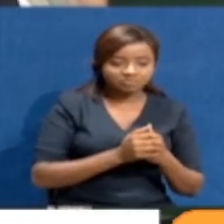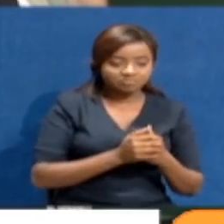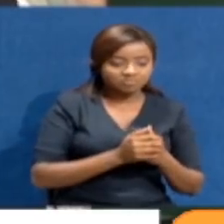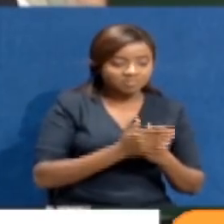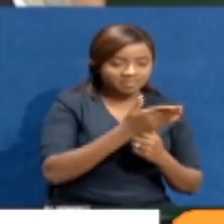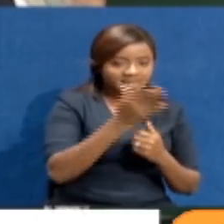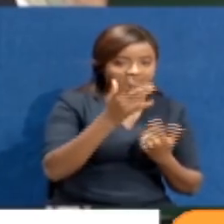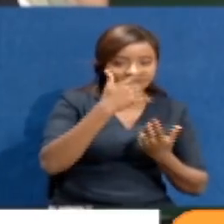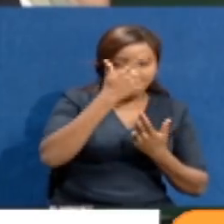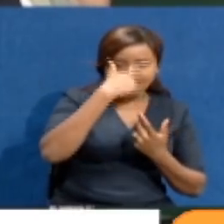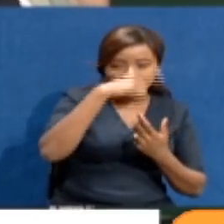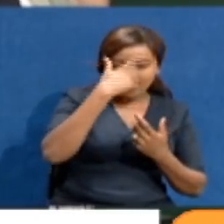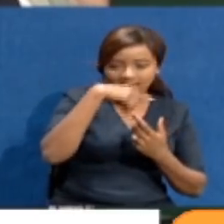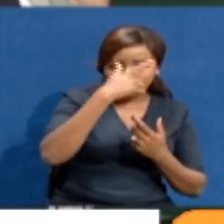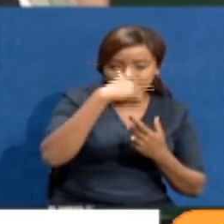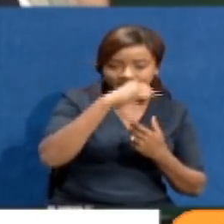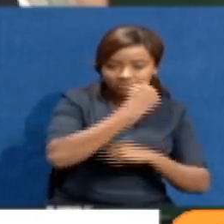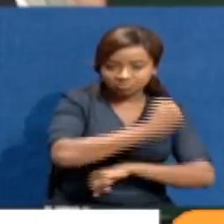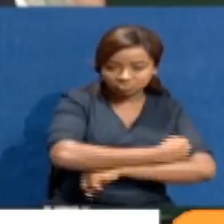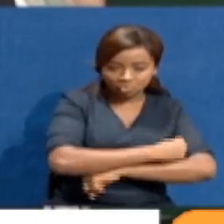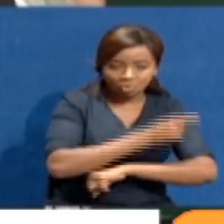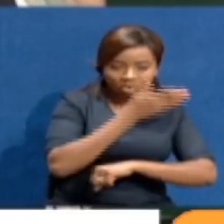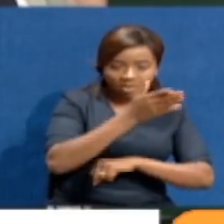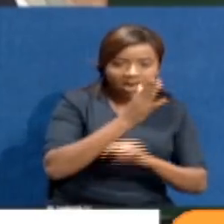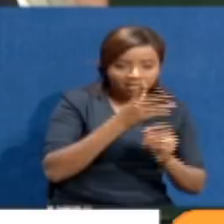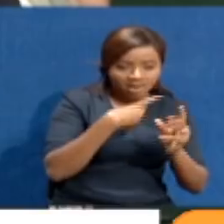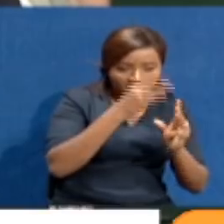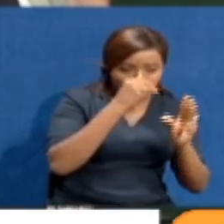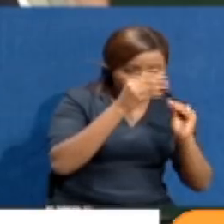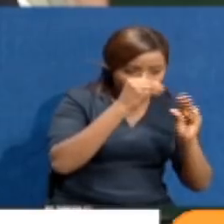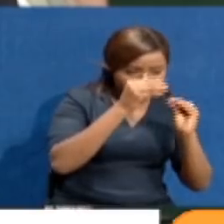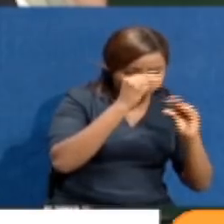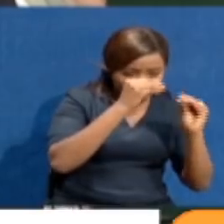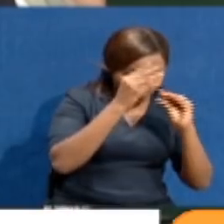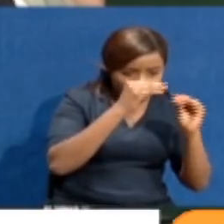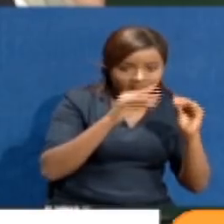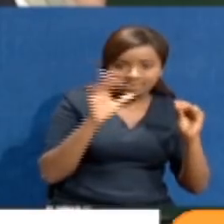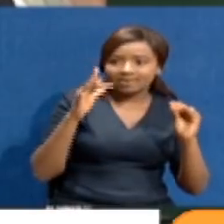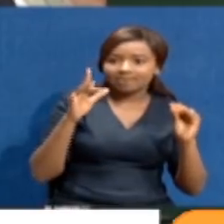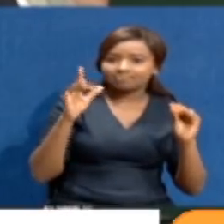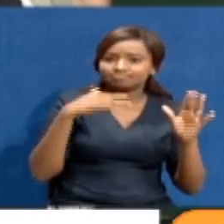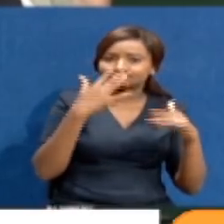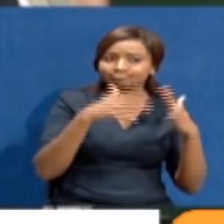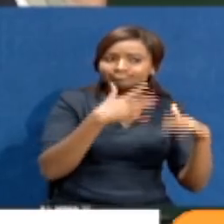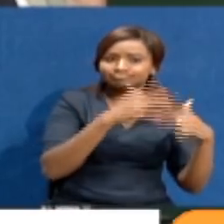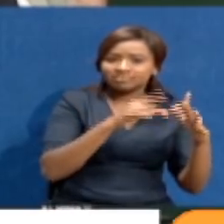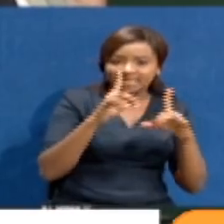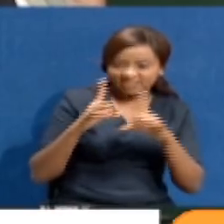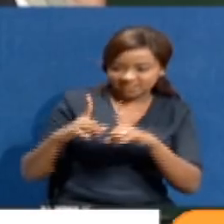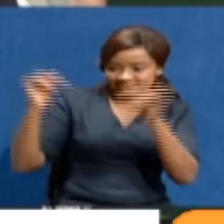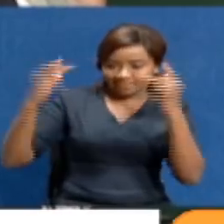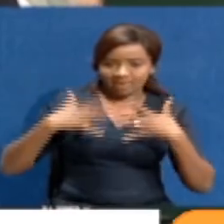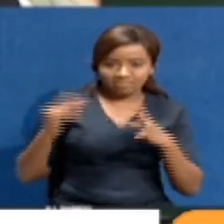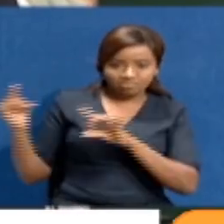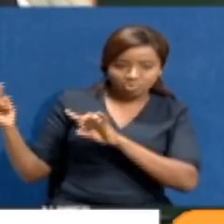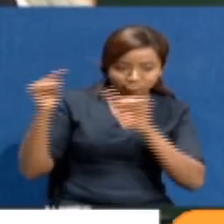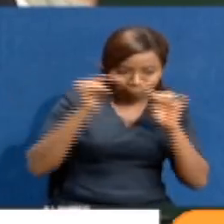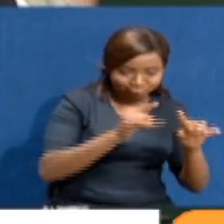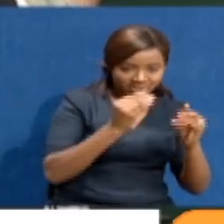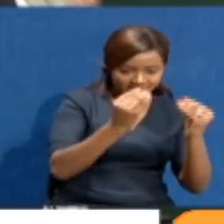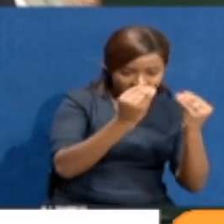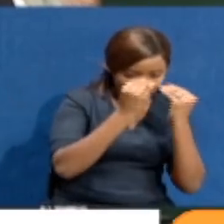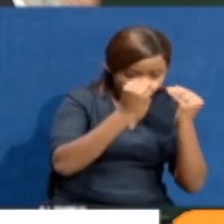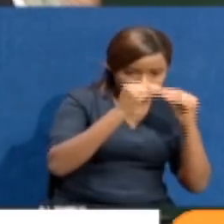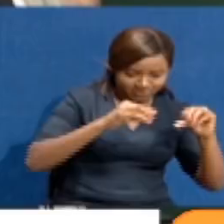Technical Institute for the Blind. Na nikiwa kule rehabilitation ndio wa Japanese walikuja wakifunza hii therapy,